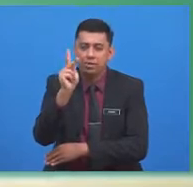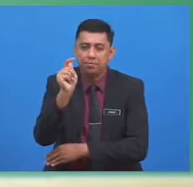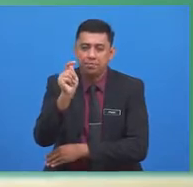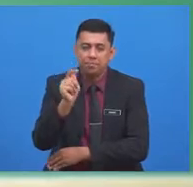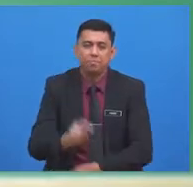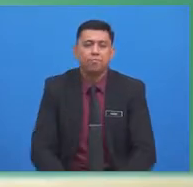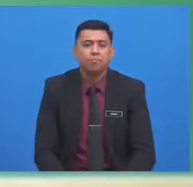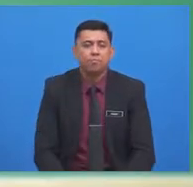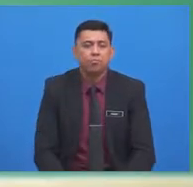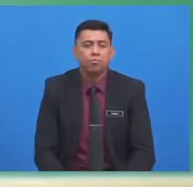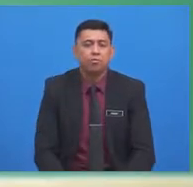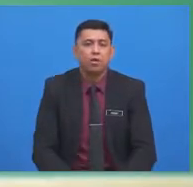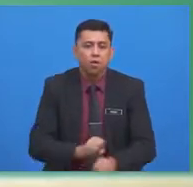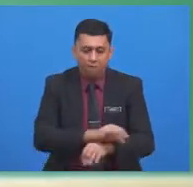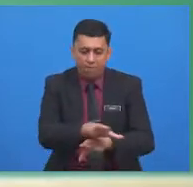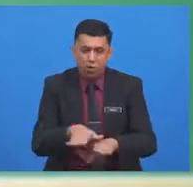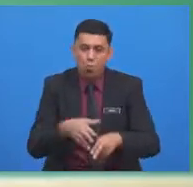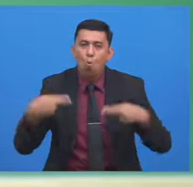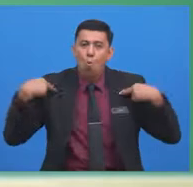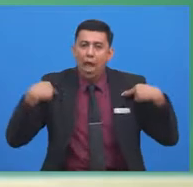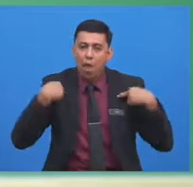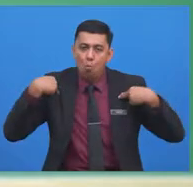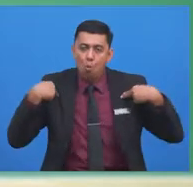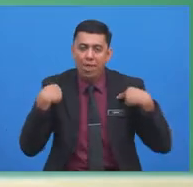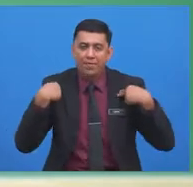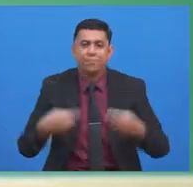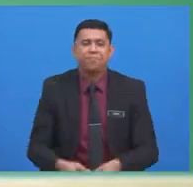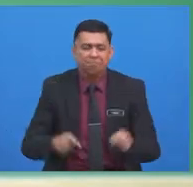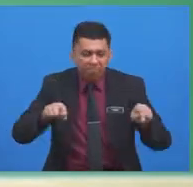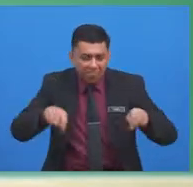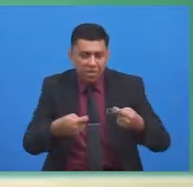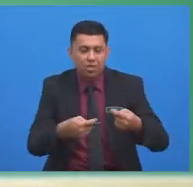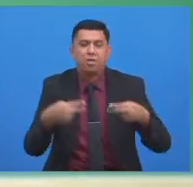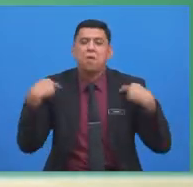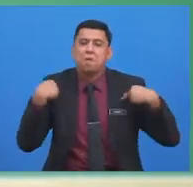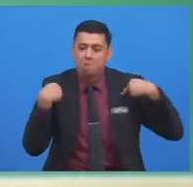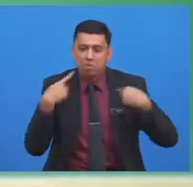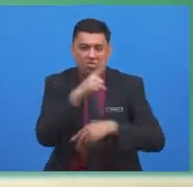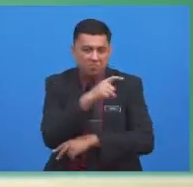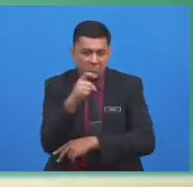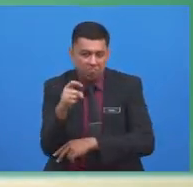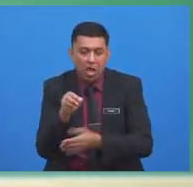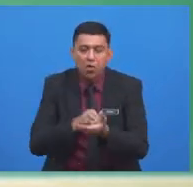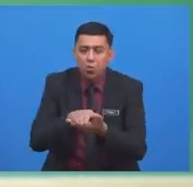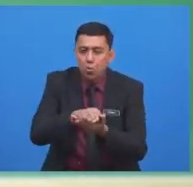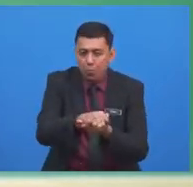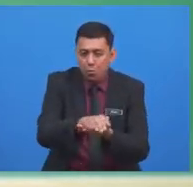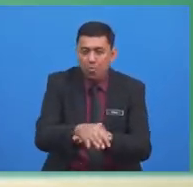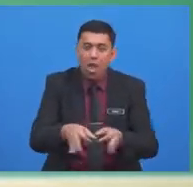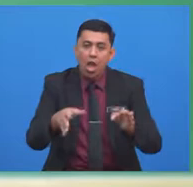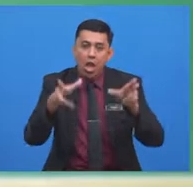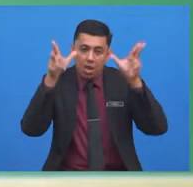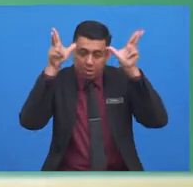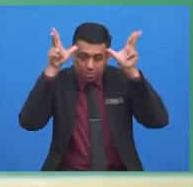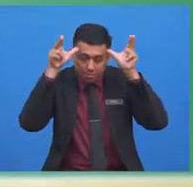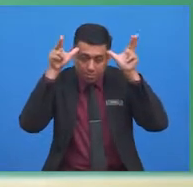Seterusnya ialah faktor haiwan. Tindakan haiwan seperti cacing, tikus, arnab